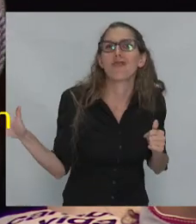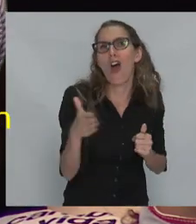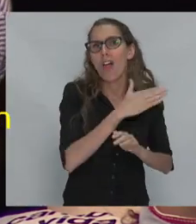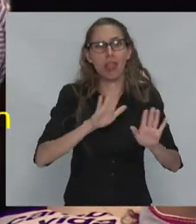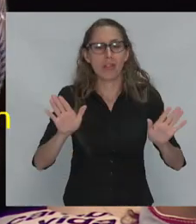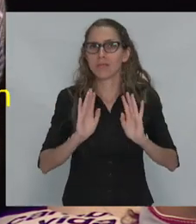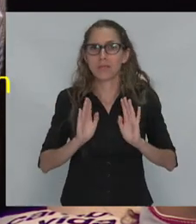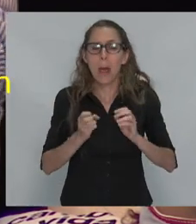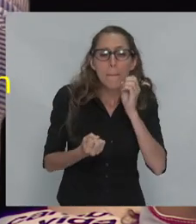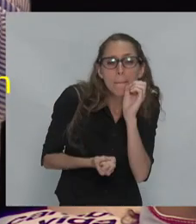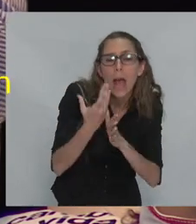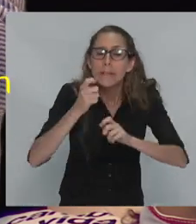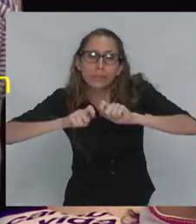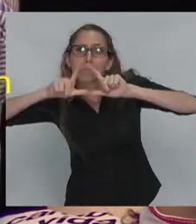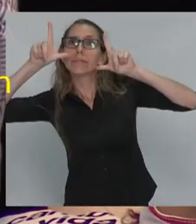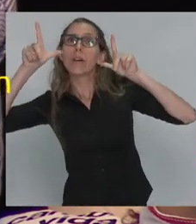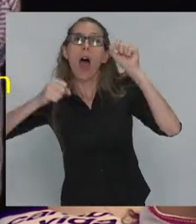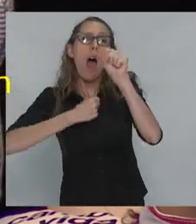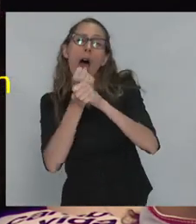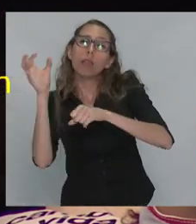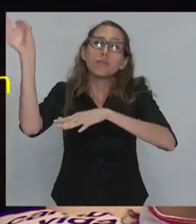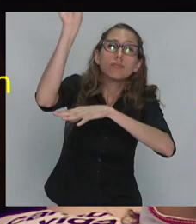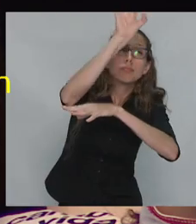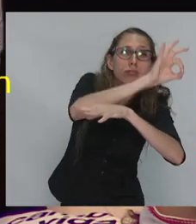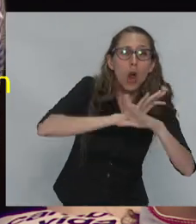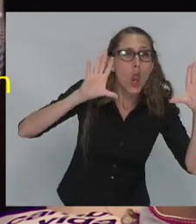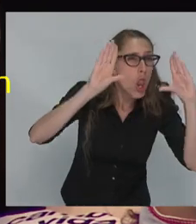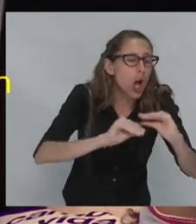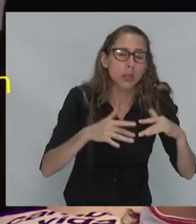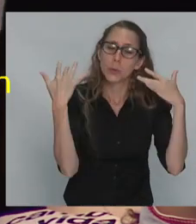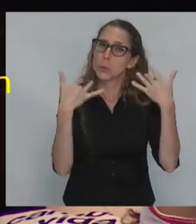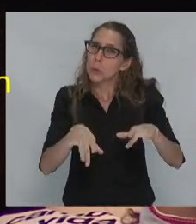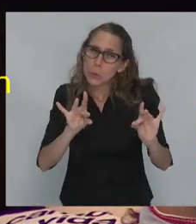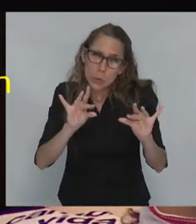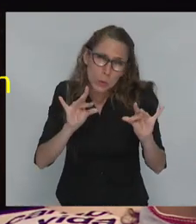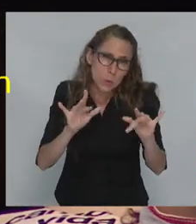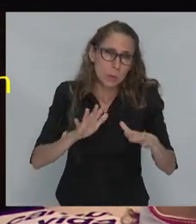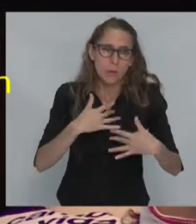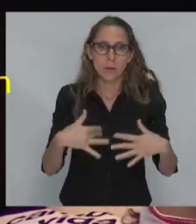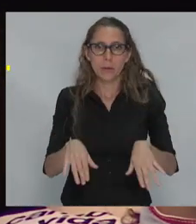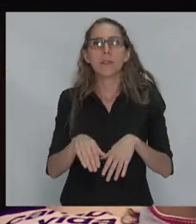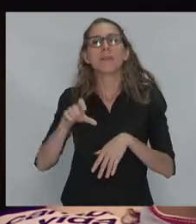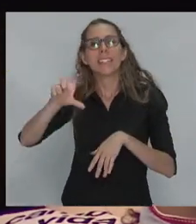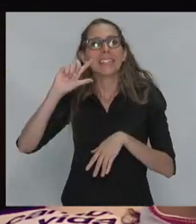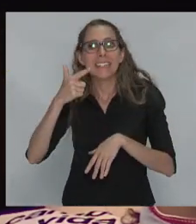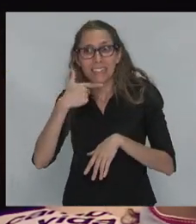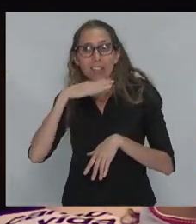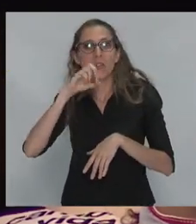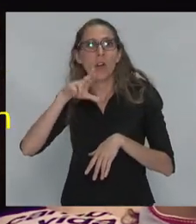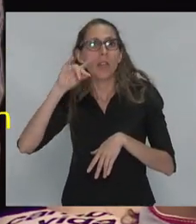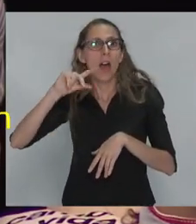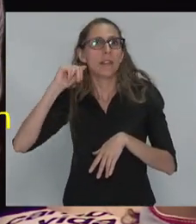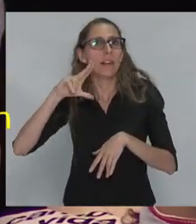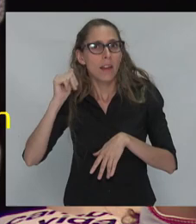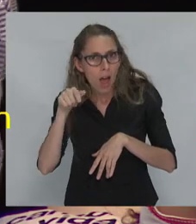Vous savez, aujourd'hui, nous avons en Cisjordanie, vous savez que la liberté de circulation est un des droits de